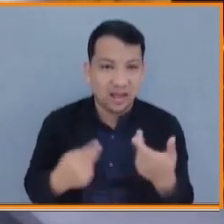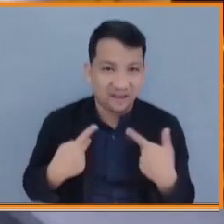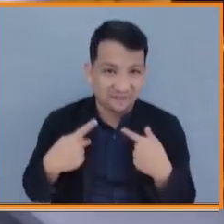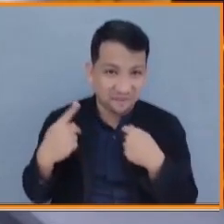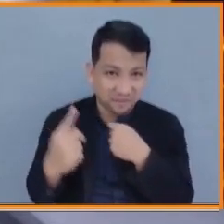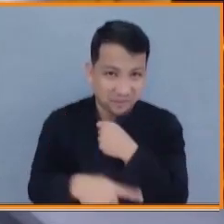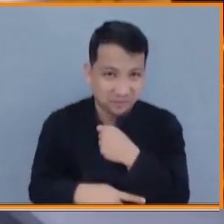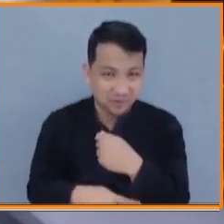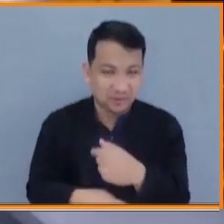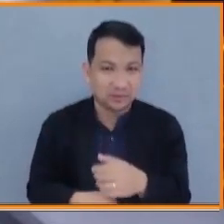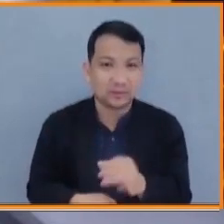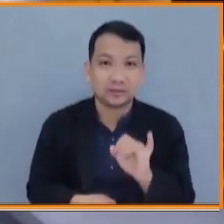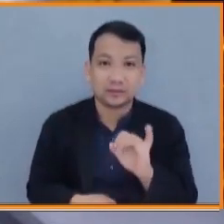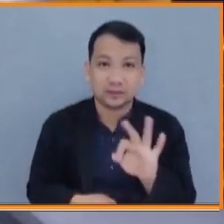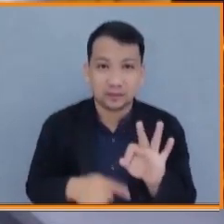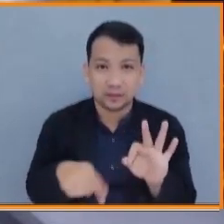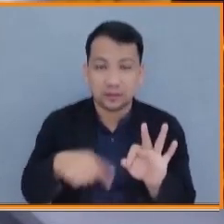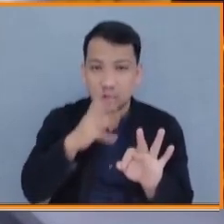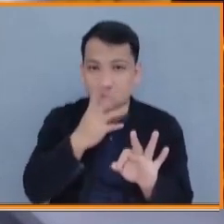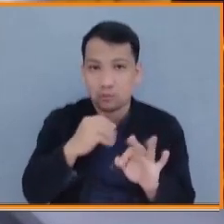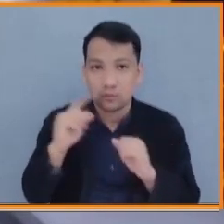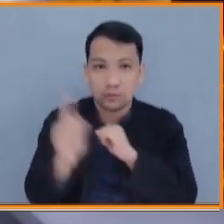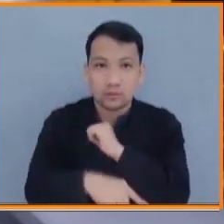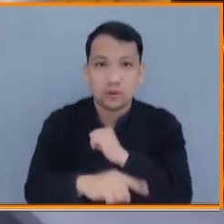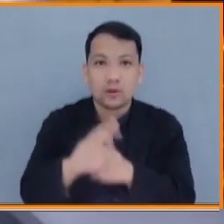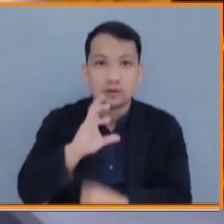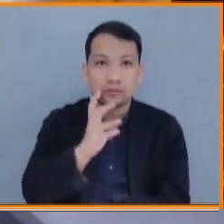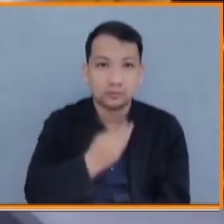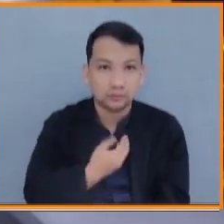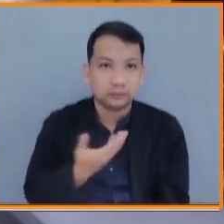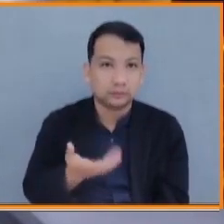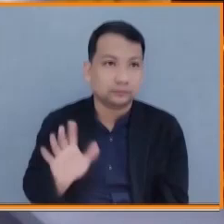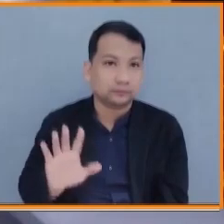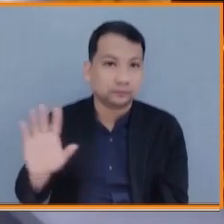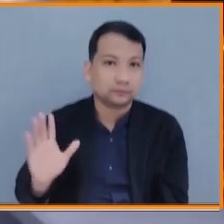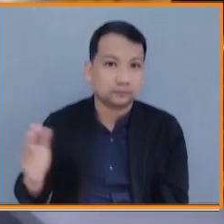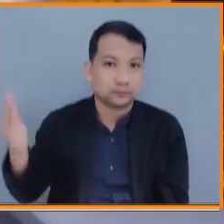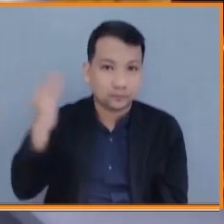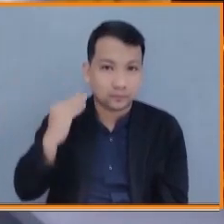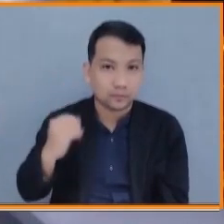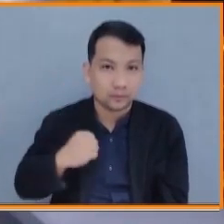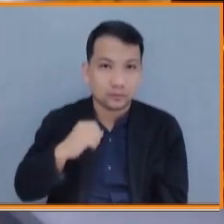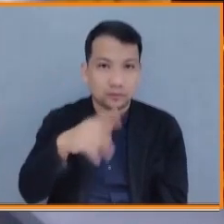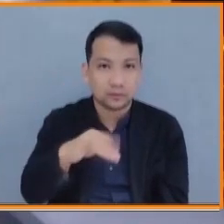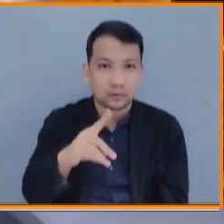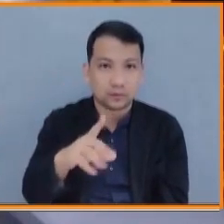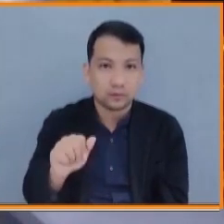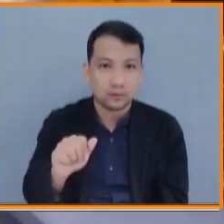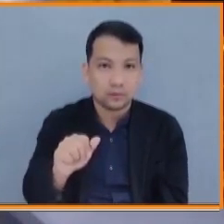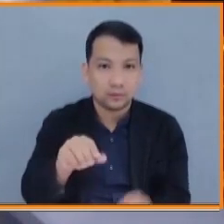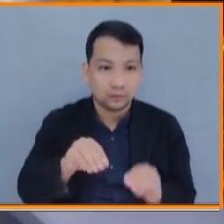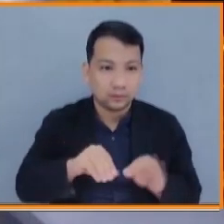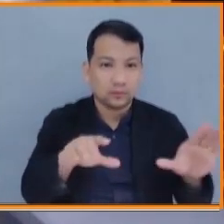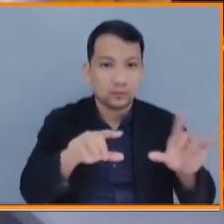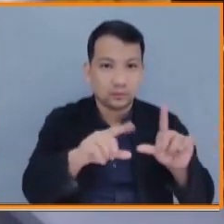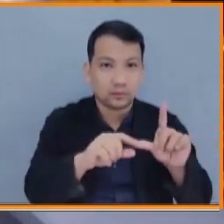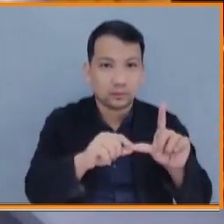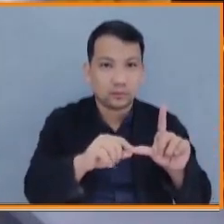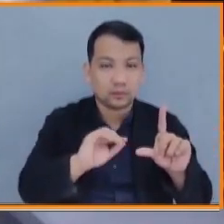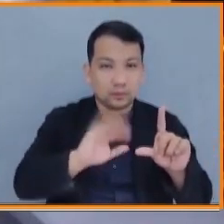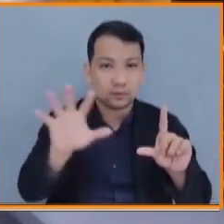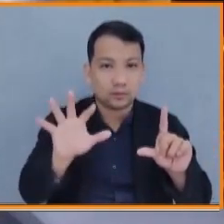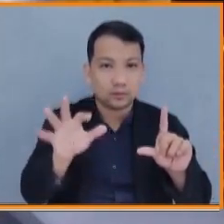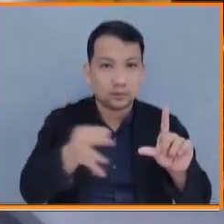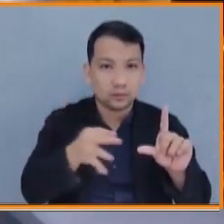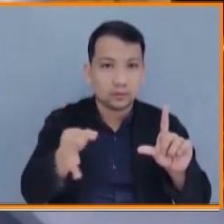meron dapat tayong pinapatawan dito ng parusa yung dating opisyal ng pidea na nag-leak sabagat malinaw na binawa